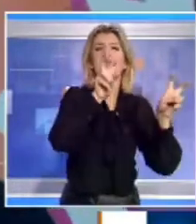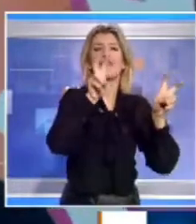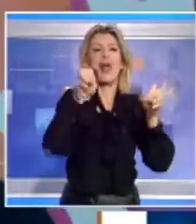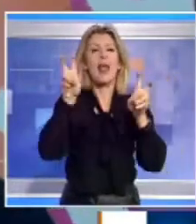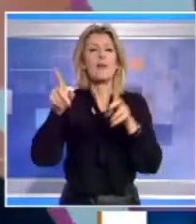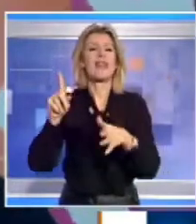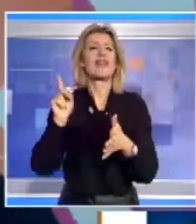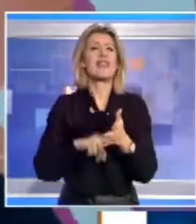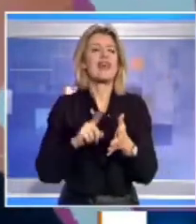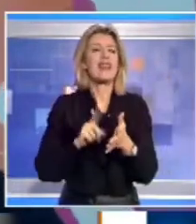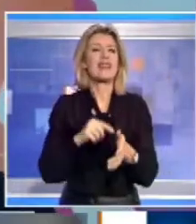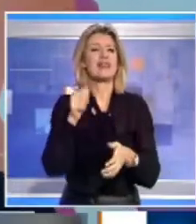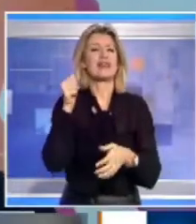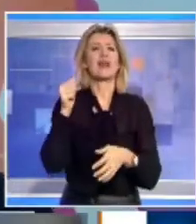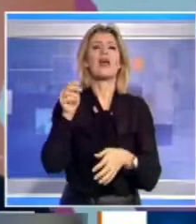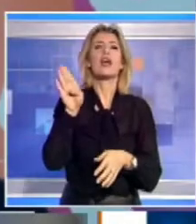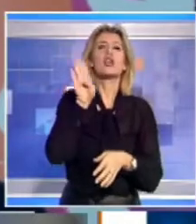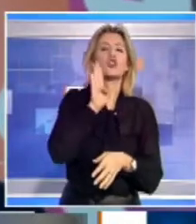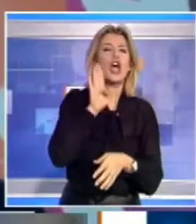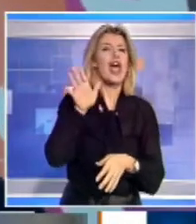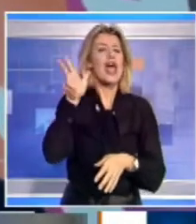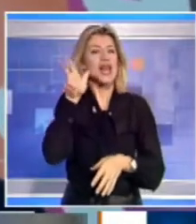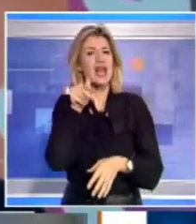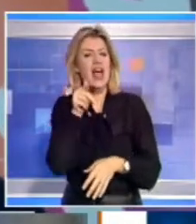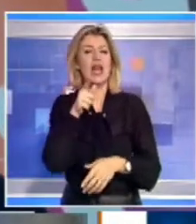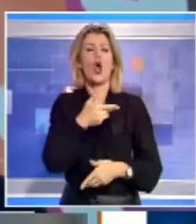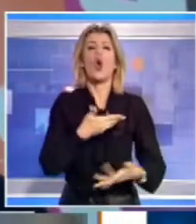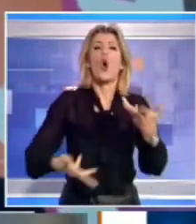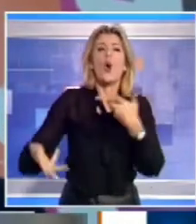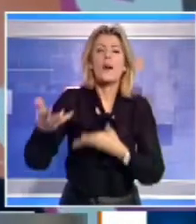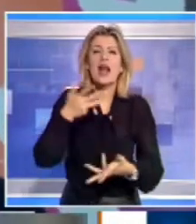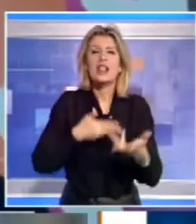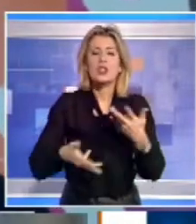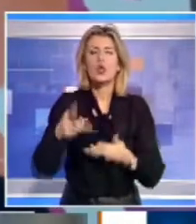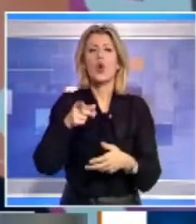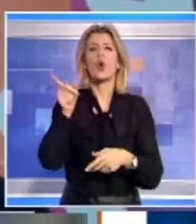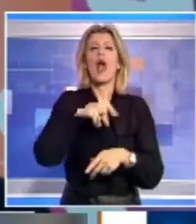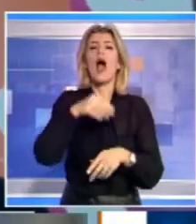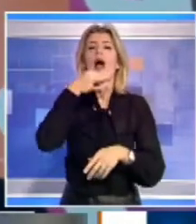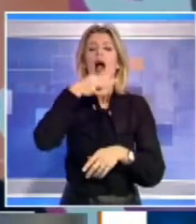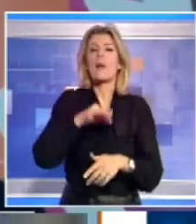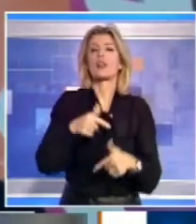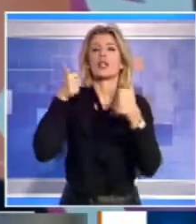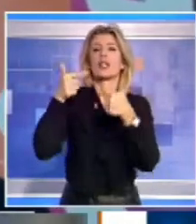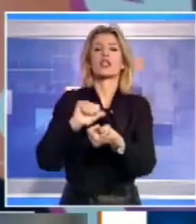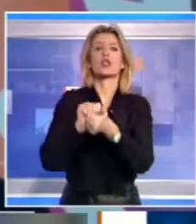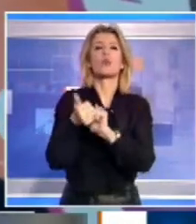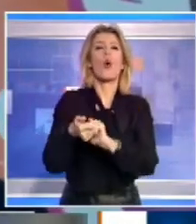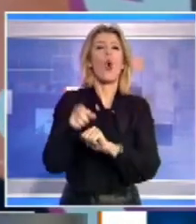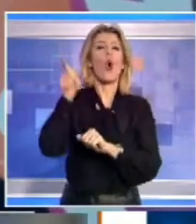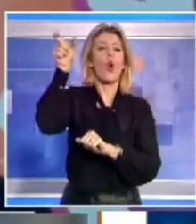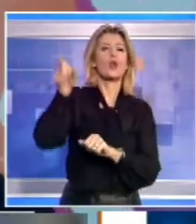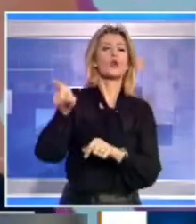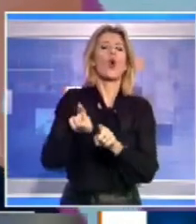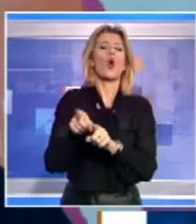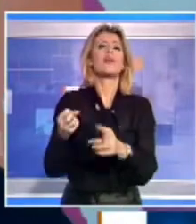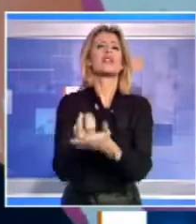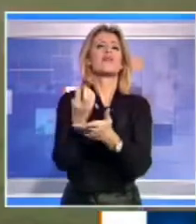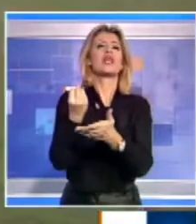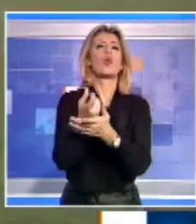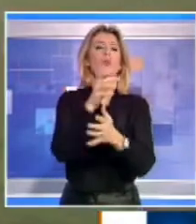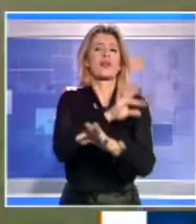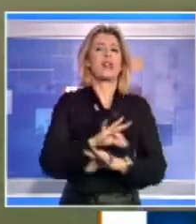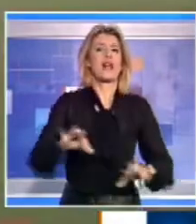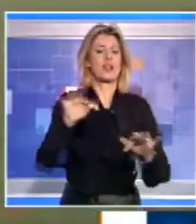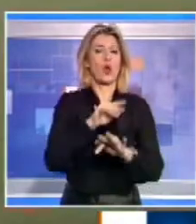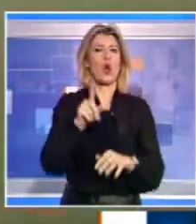genere ai diritti dell'inclusione, all'integrazione, alla cooperazione, alla capacità di rendere lo sport un elemento di sviluppo dei territori.